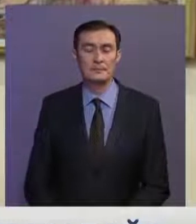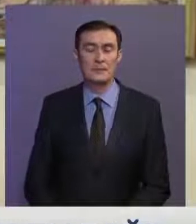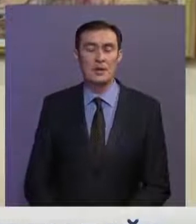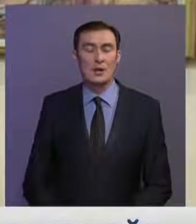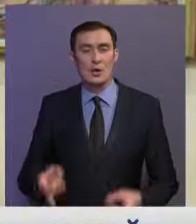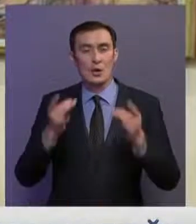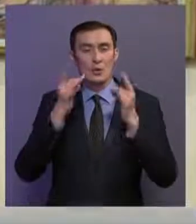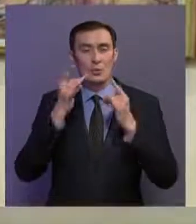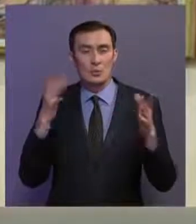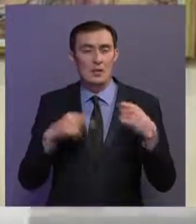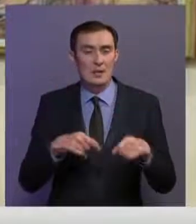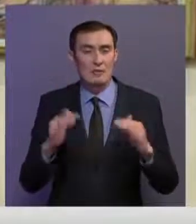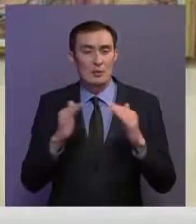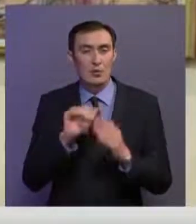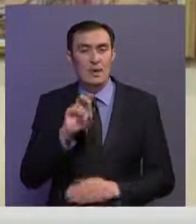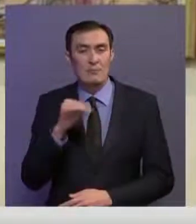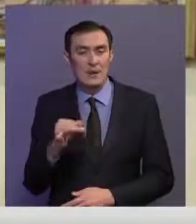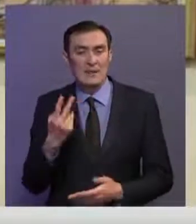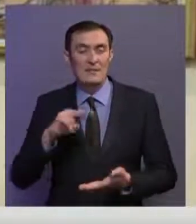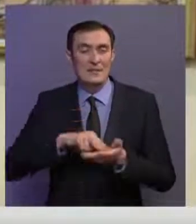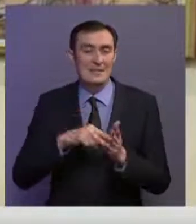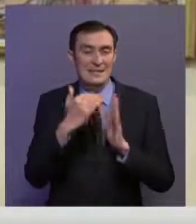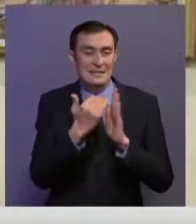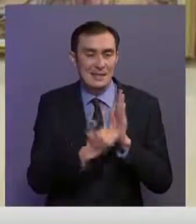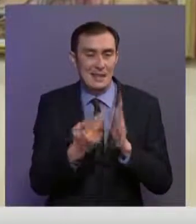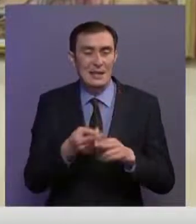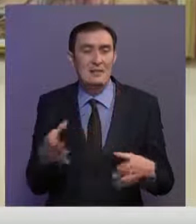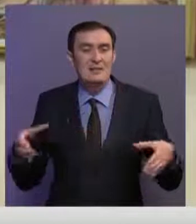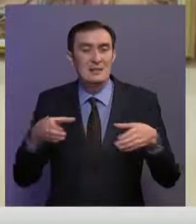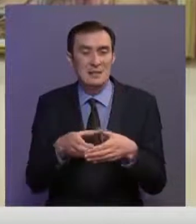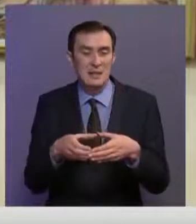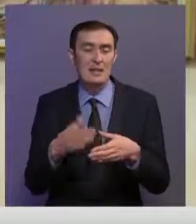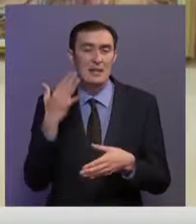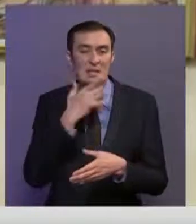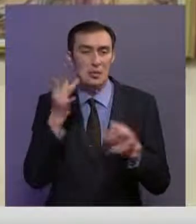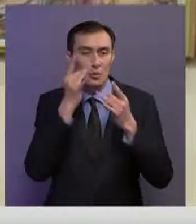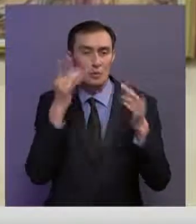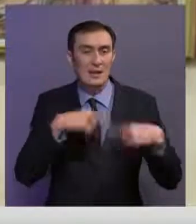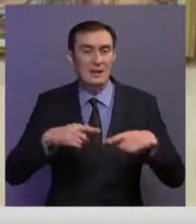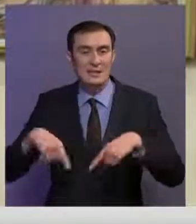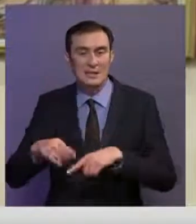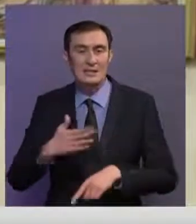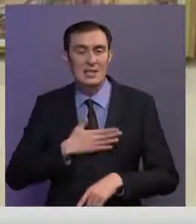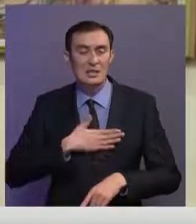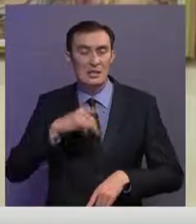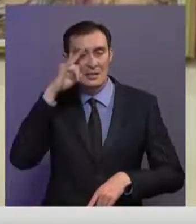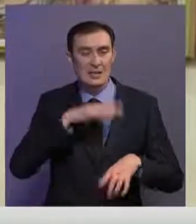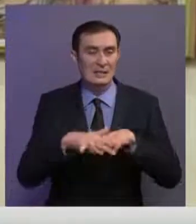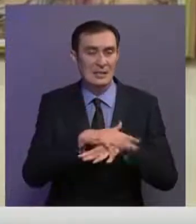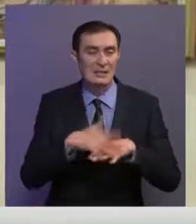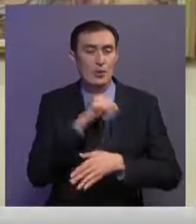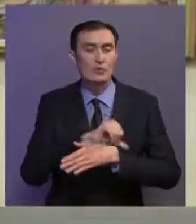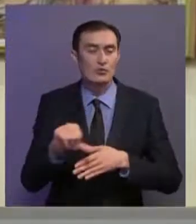культурно-деловой дома buy несет с собой две цели прежде всего это объединение национально-культурных организаций наших соотечественников за